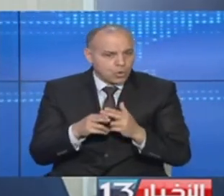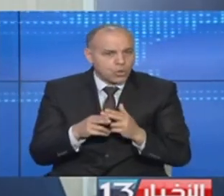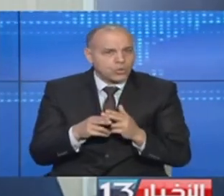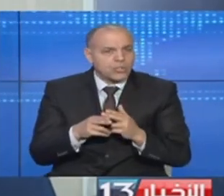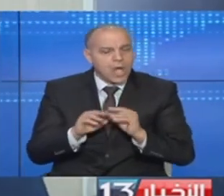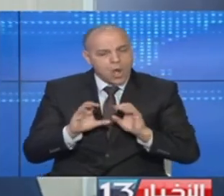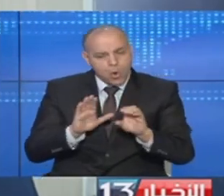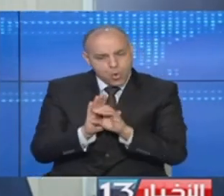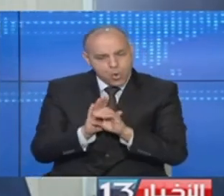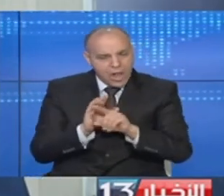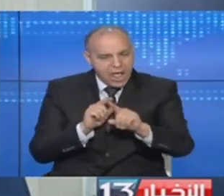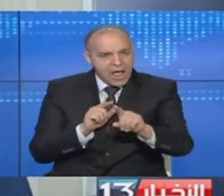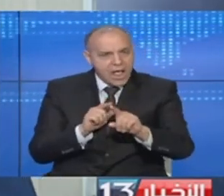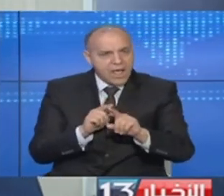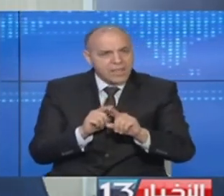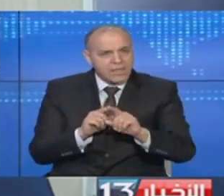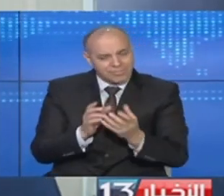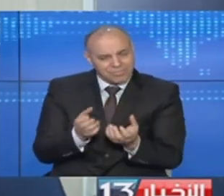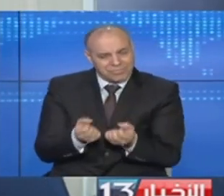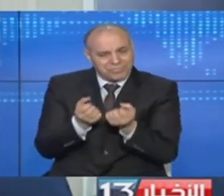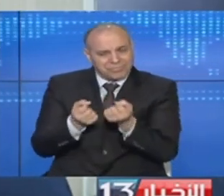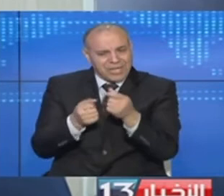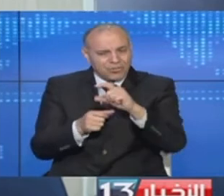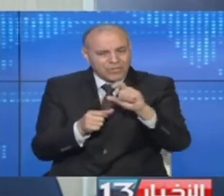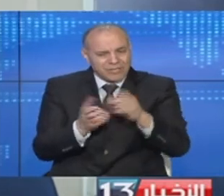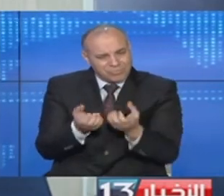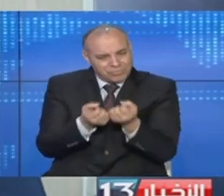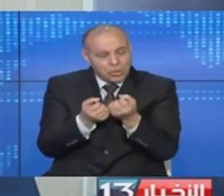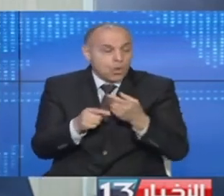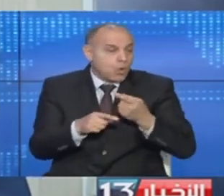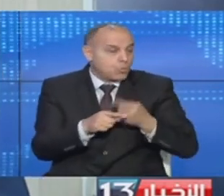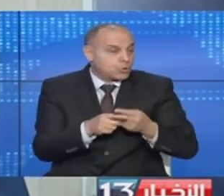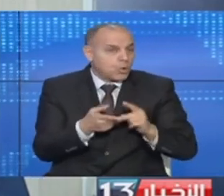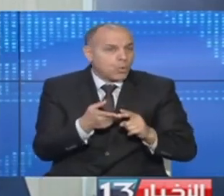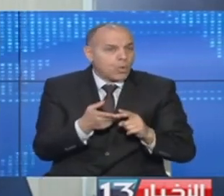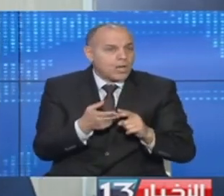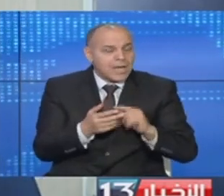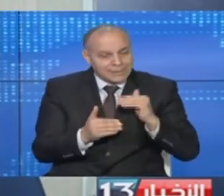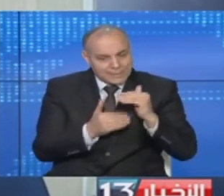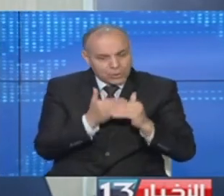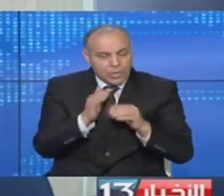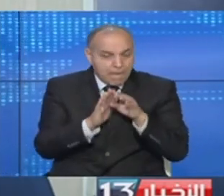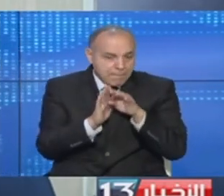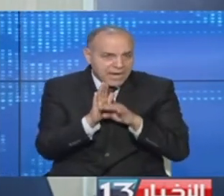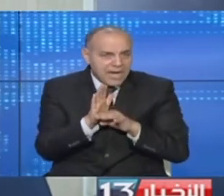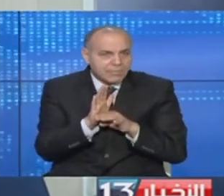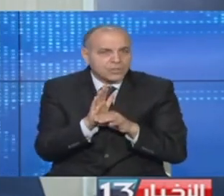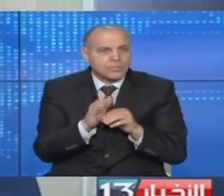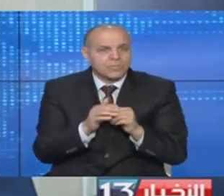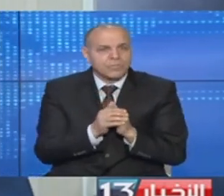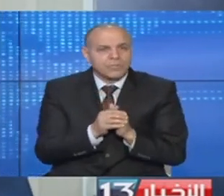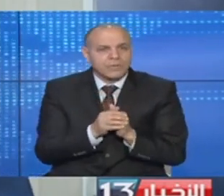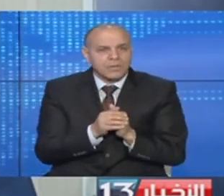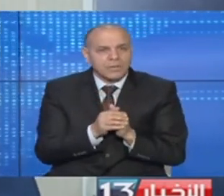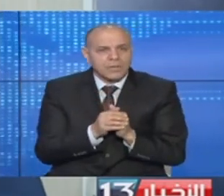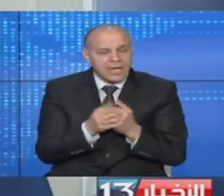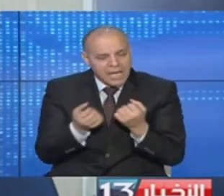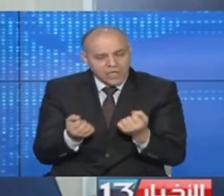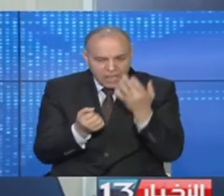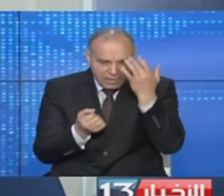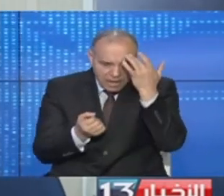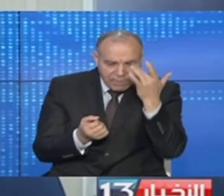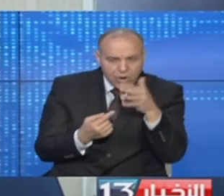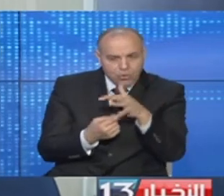بدروس بالاستدراك ودروس التدارك وكذلك تطوير منظومة الأنشطة